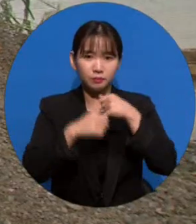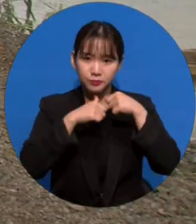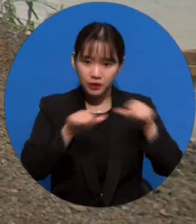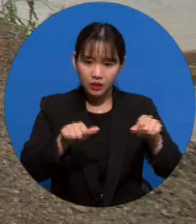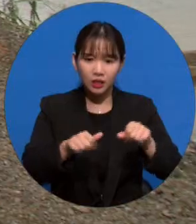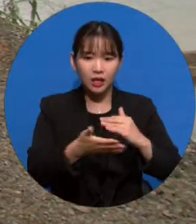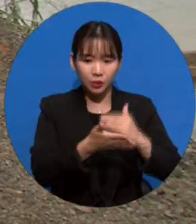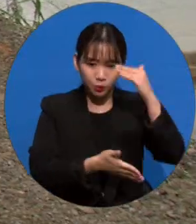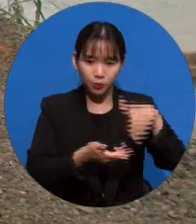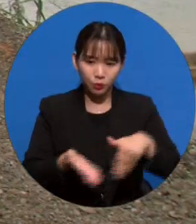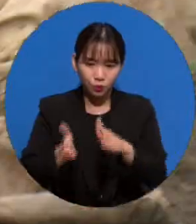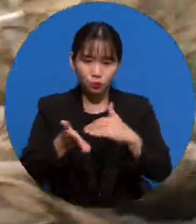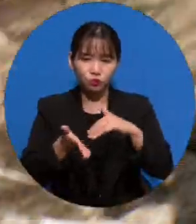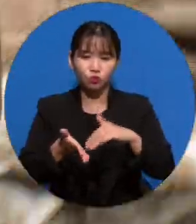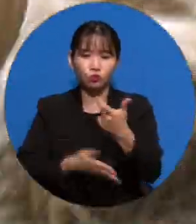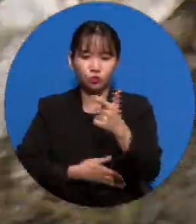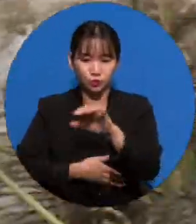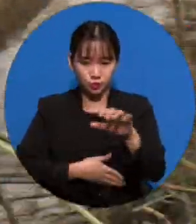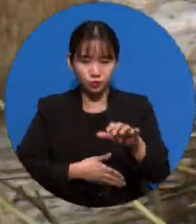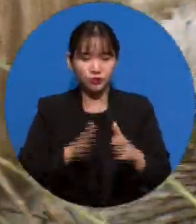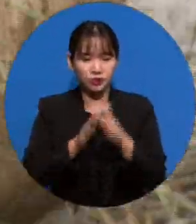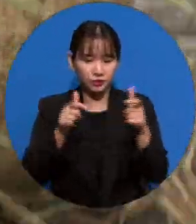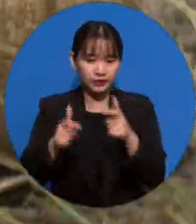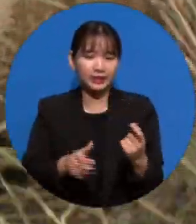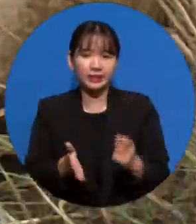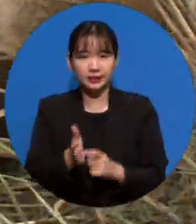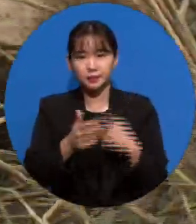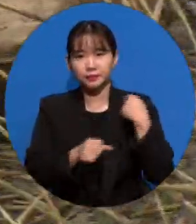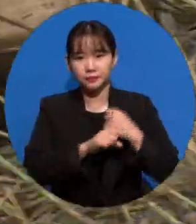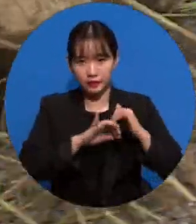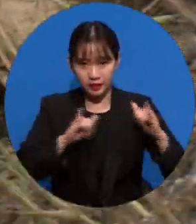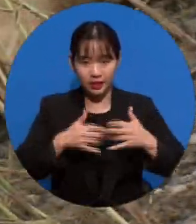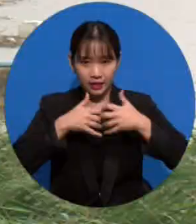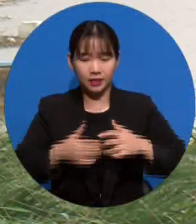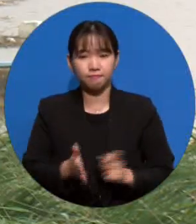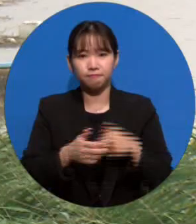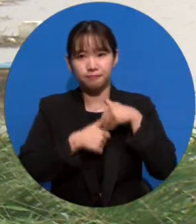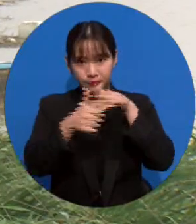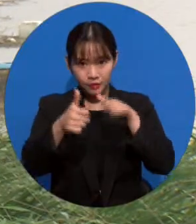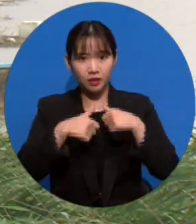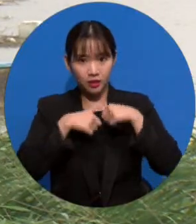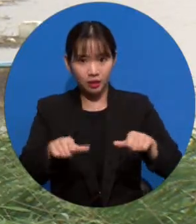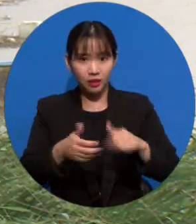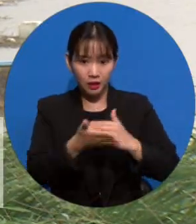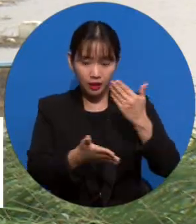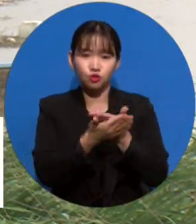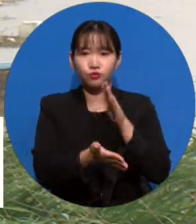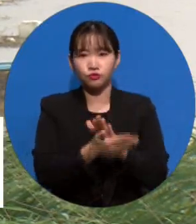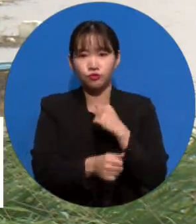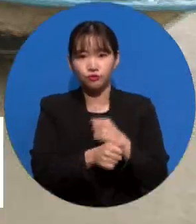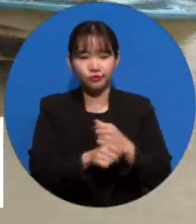파손된 제방과 도로는 60여 곳. 시군은 응급 복구 인력과 중장비를 긴급 투입해 파손된 제방을